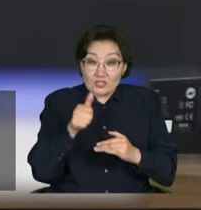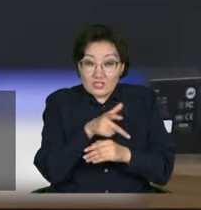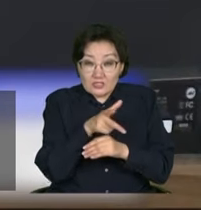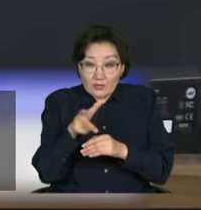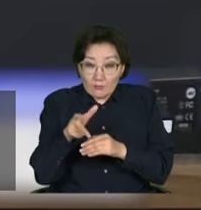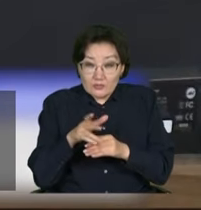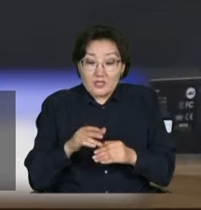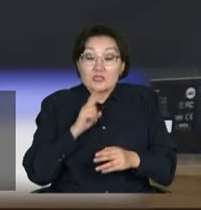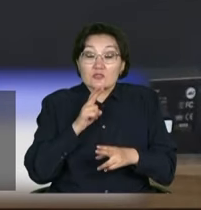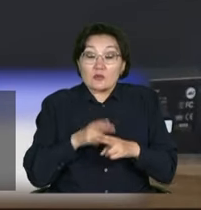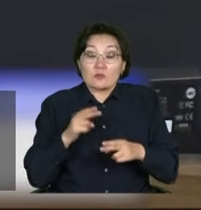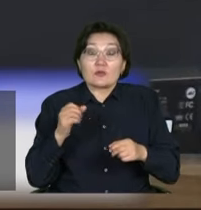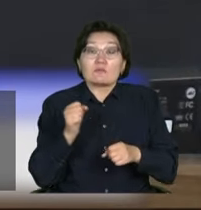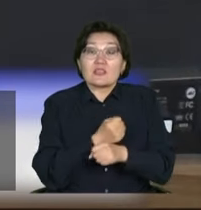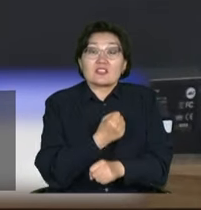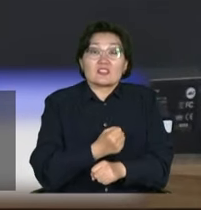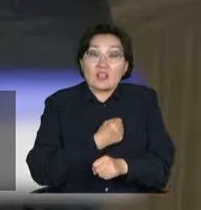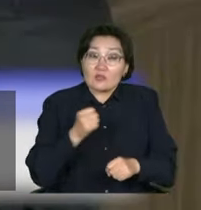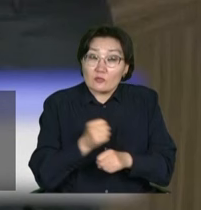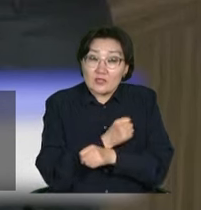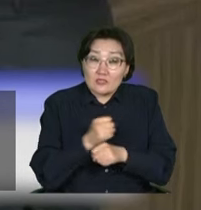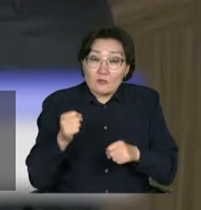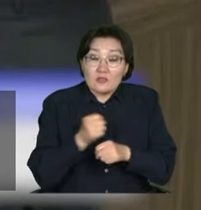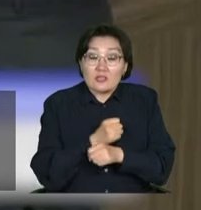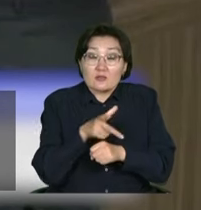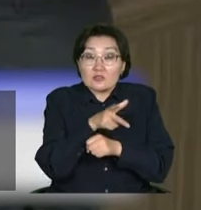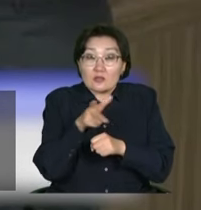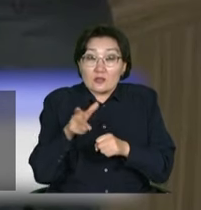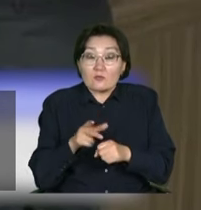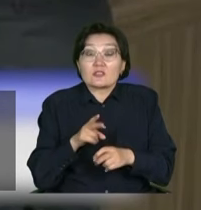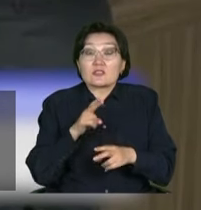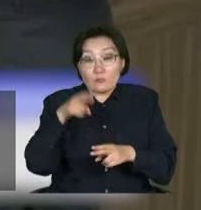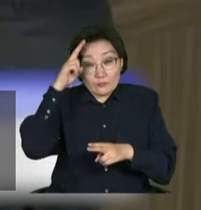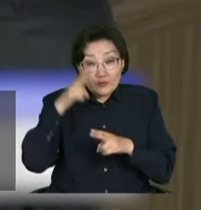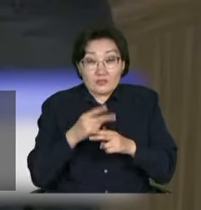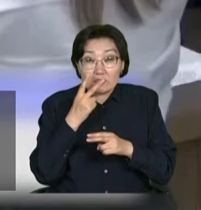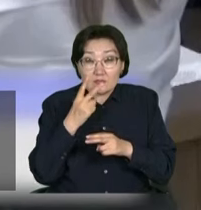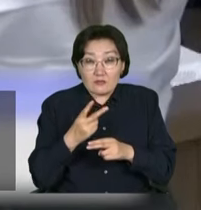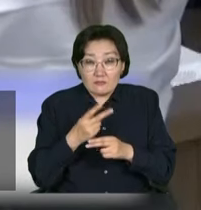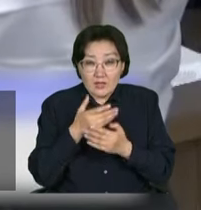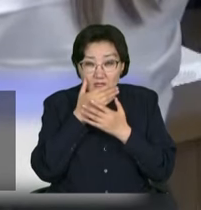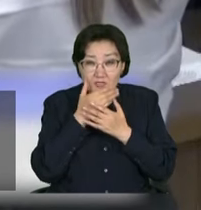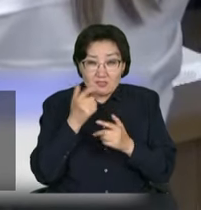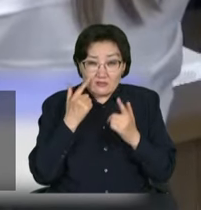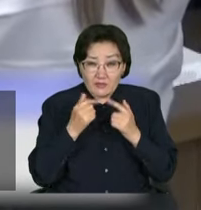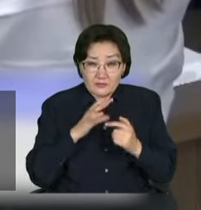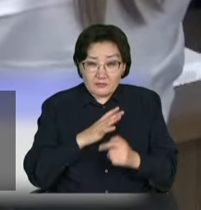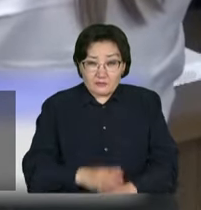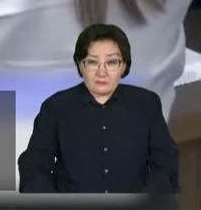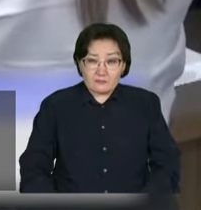таспаланыпты. Қарындасын аяусы сабап, таяқтың астында алған кадрлерді салтанаттың ағасы көріп, еріксіз жылап жіберді.